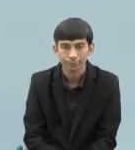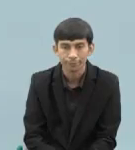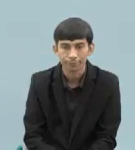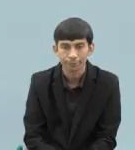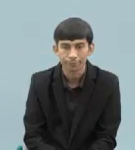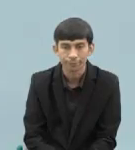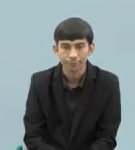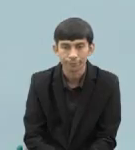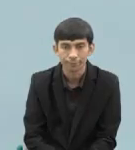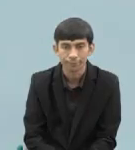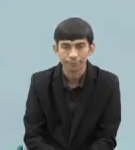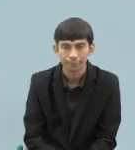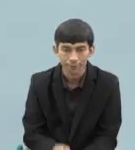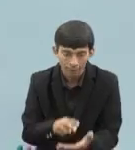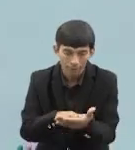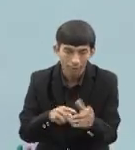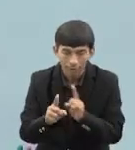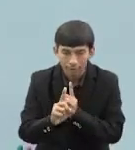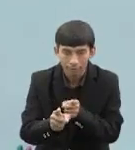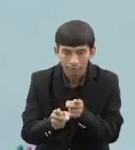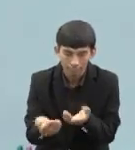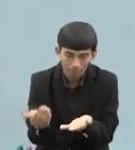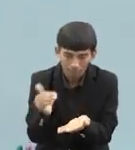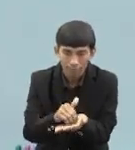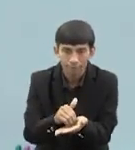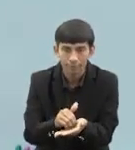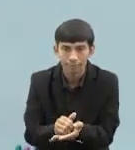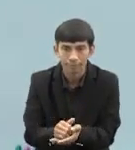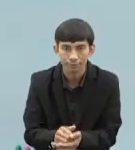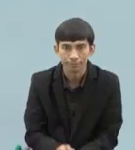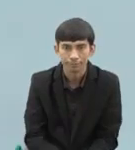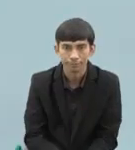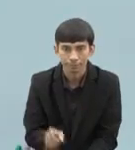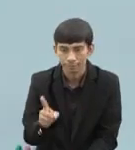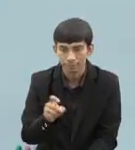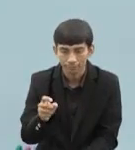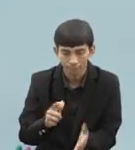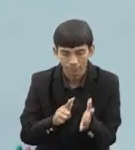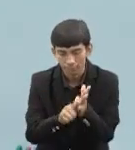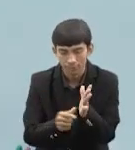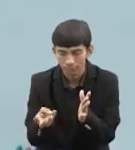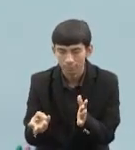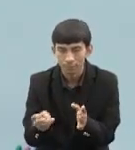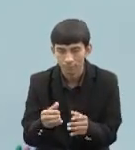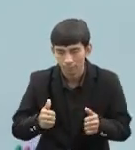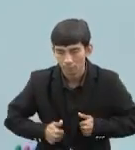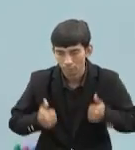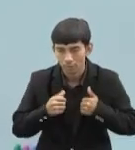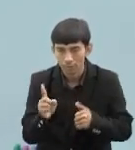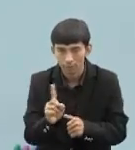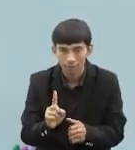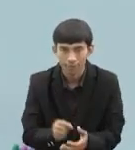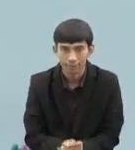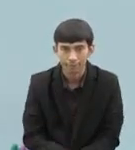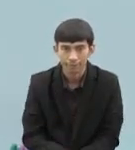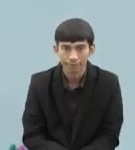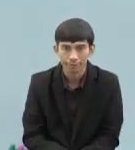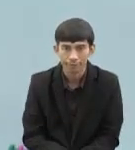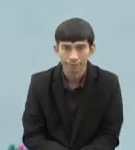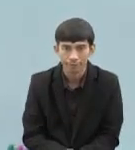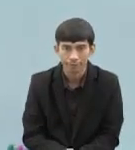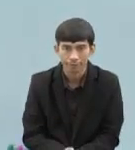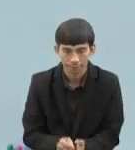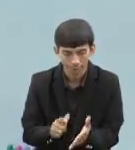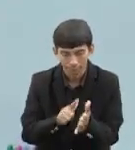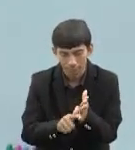Tỏ. Xâm án châm lao cho mình cửu sàn làm vĩnh. Ta chôn chết phía tách ruột nơi ấy nè. Chà, chôn chết phía tách